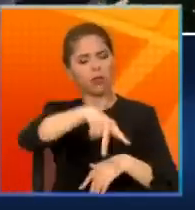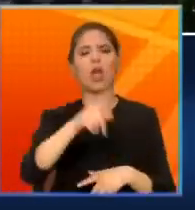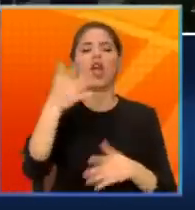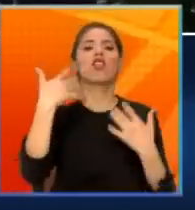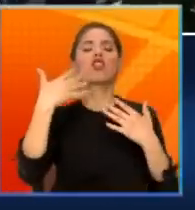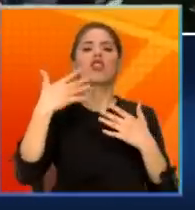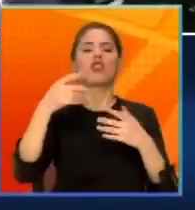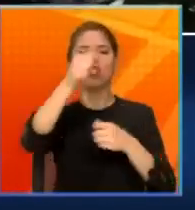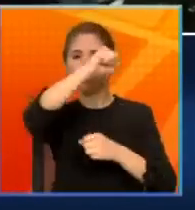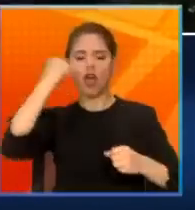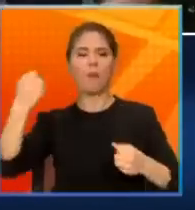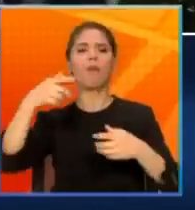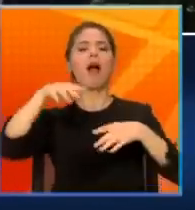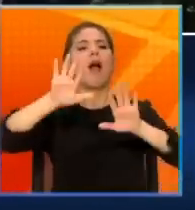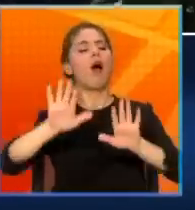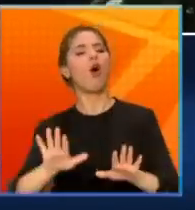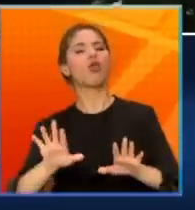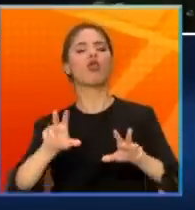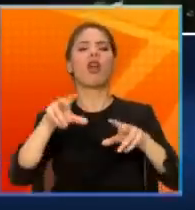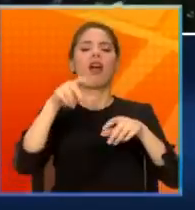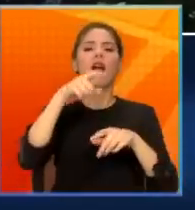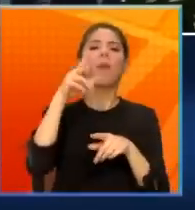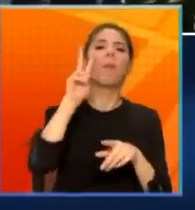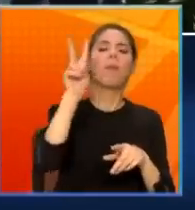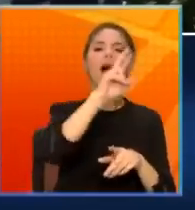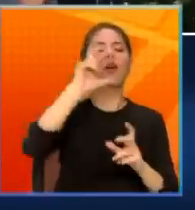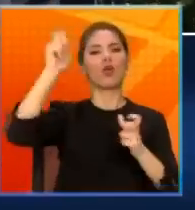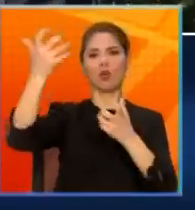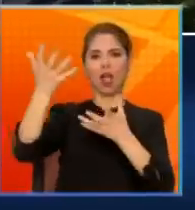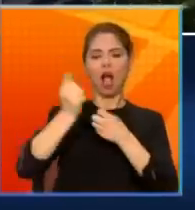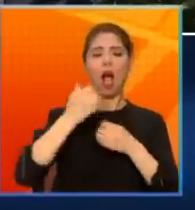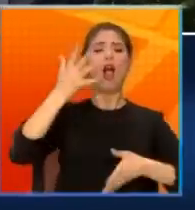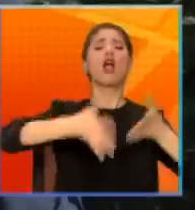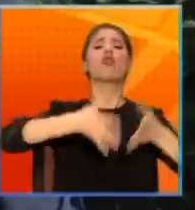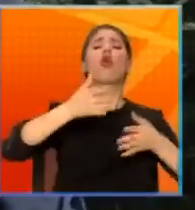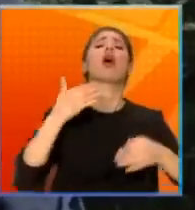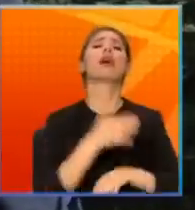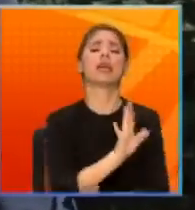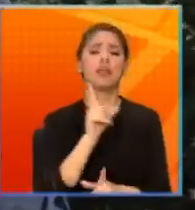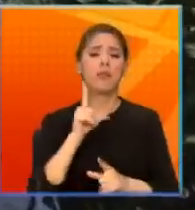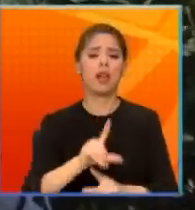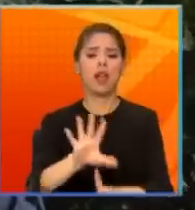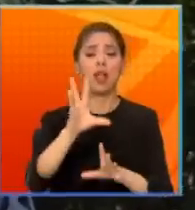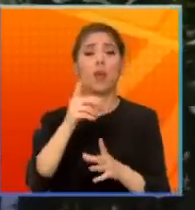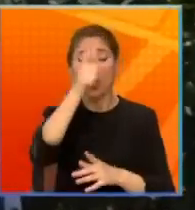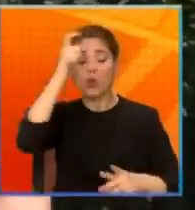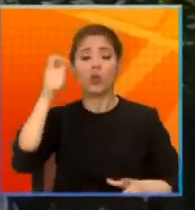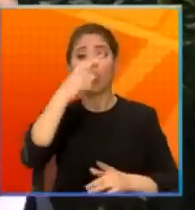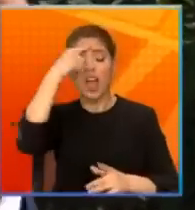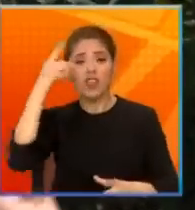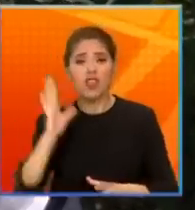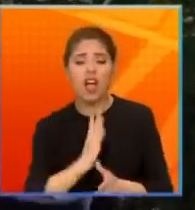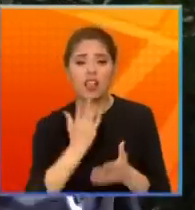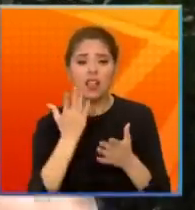koyun. Oradan hafif sallanın, birbirinize el sallayın. Güneşinizi alın. Ama sokaklara çıkmayın. Türkiye en şanslı ülkelerden